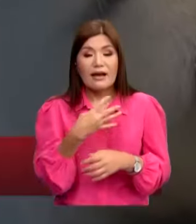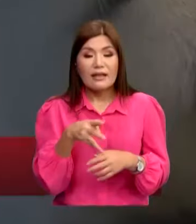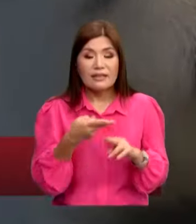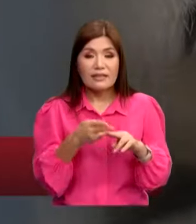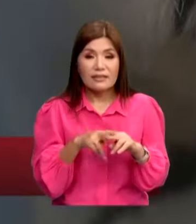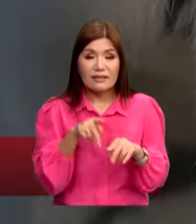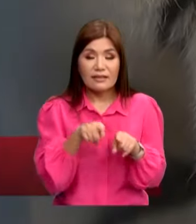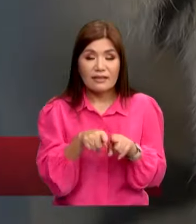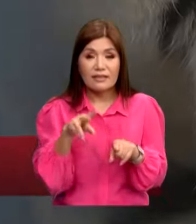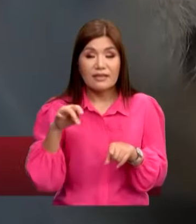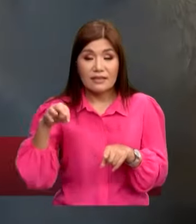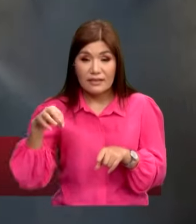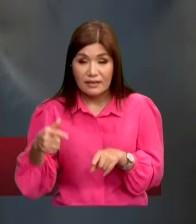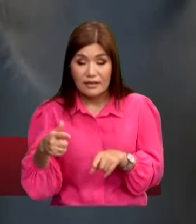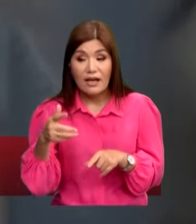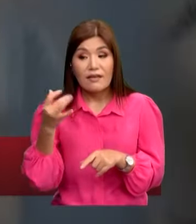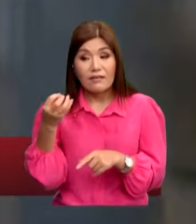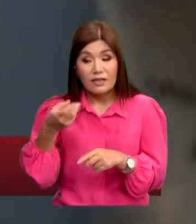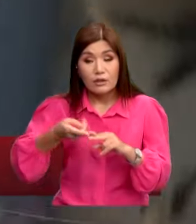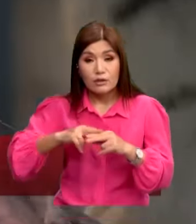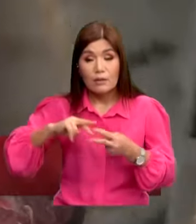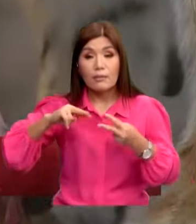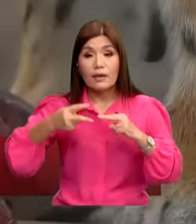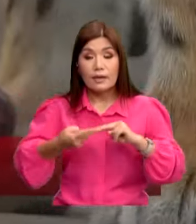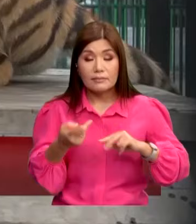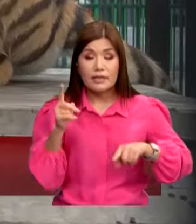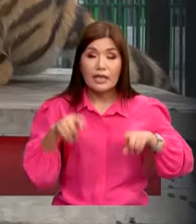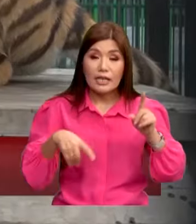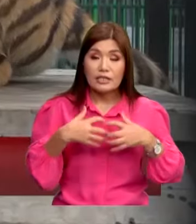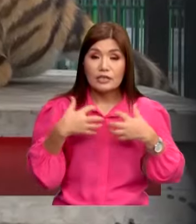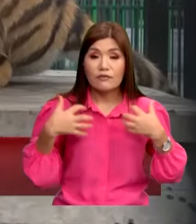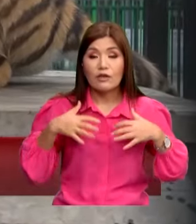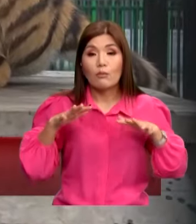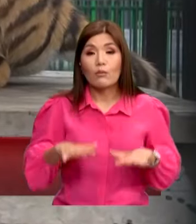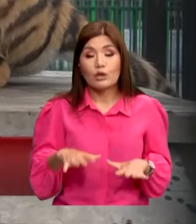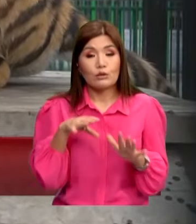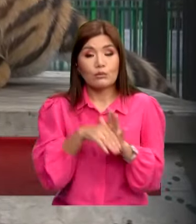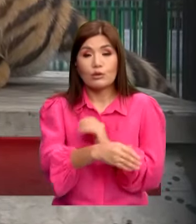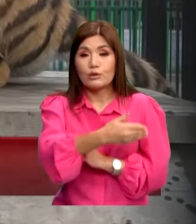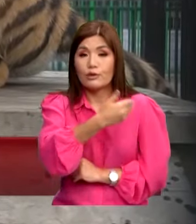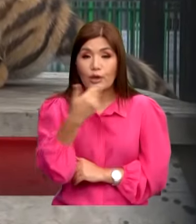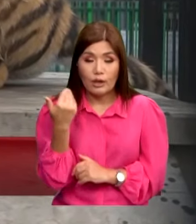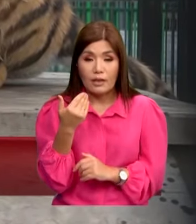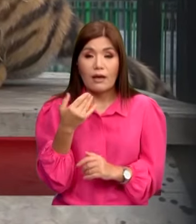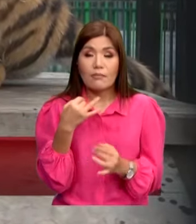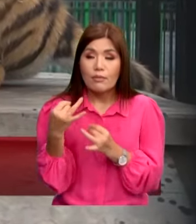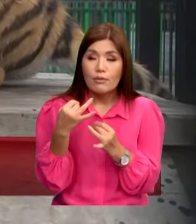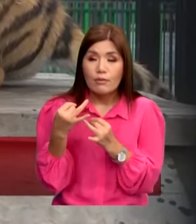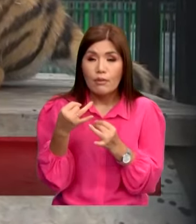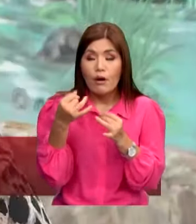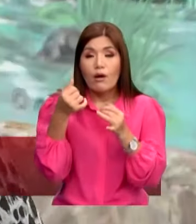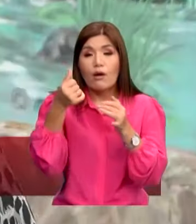красавцев. Карагандинский зоопарк обменял на других редких животных, которых в местной коллекции нет. Переговоры шли больше